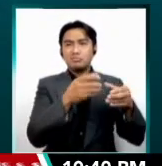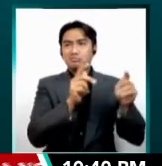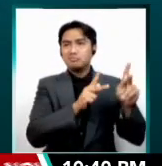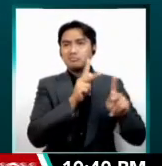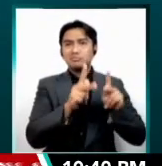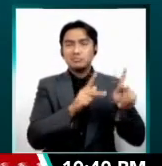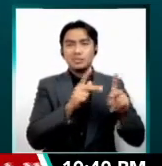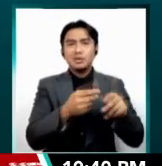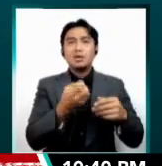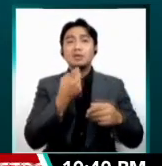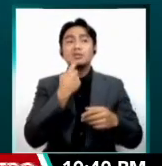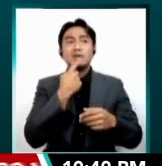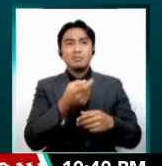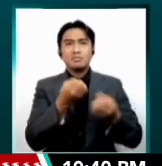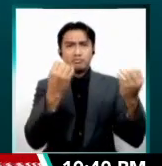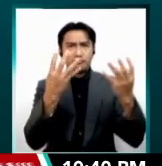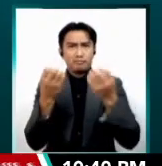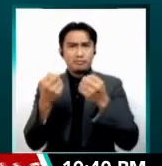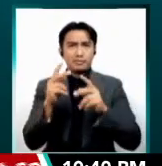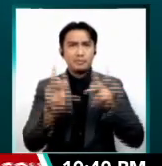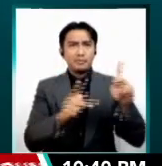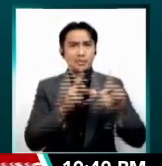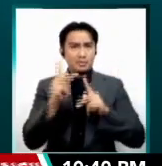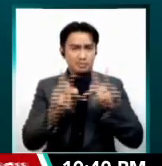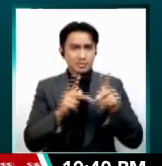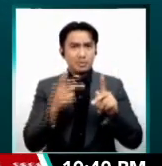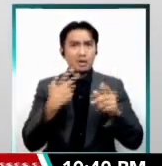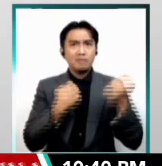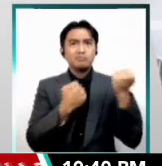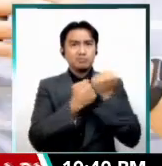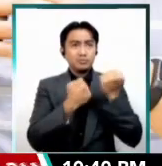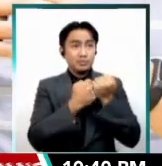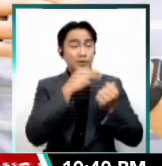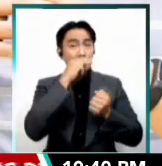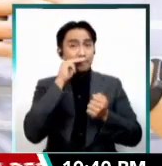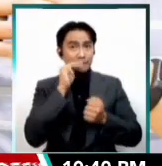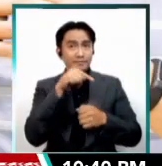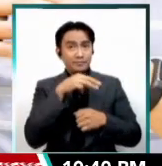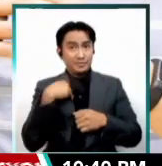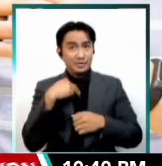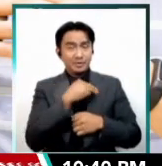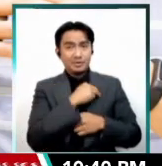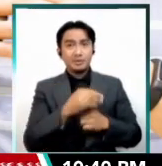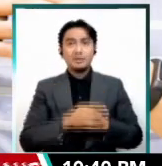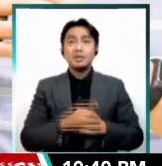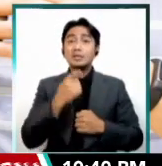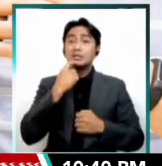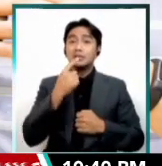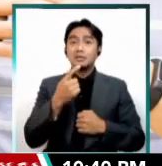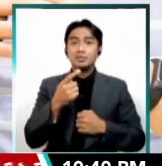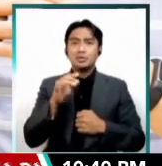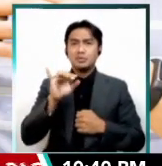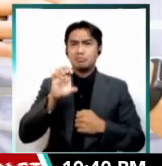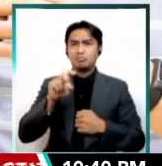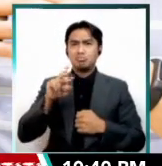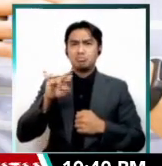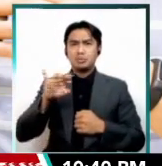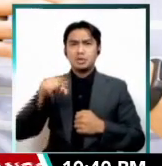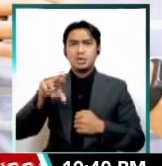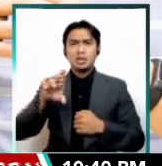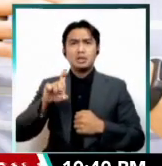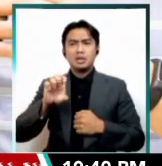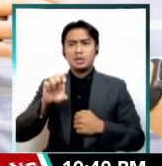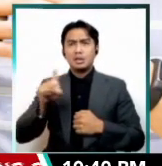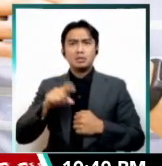daang grupo raw ang may mas maraming miyembro ang sumusuporta kay Pacquiao. Sagot naman ni Enriquez, kailanman ay hindi niya ginamit ang pangalan ni Pacquiao